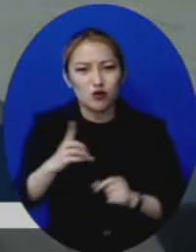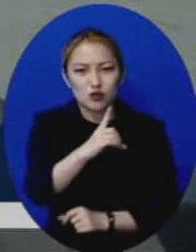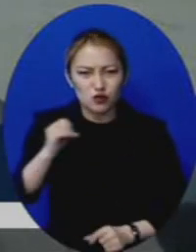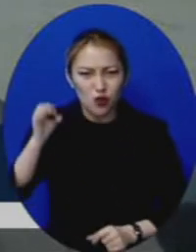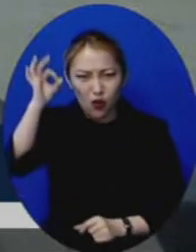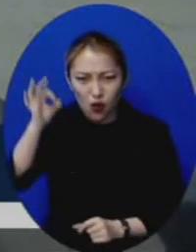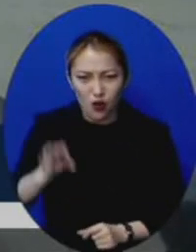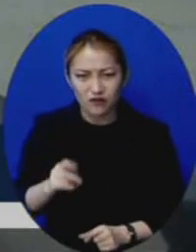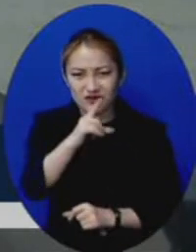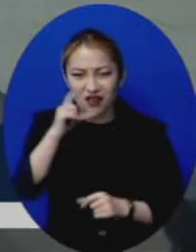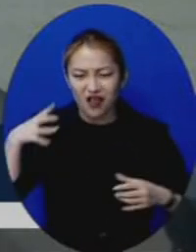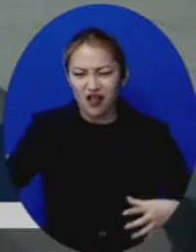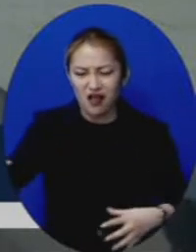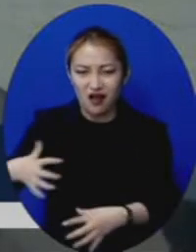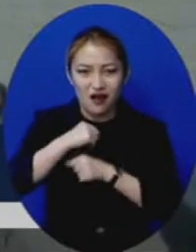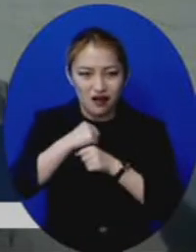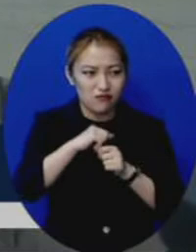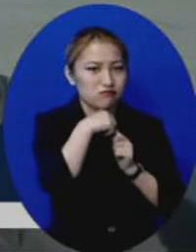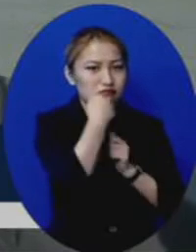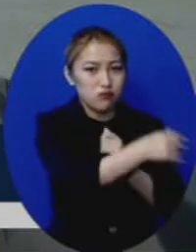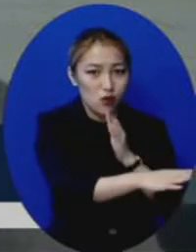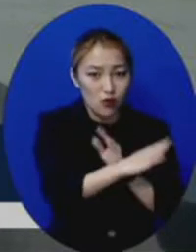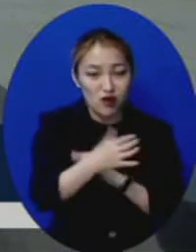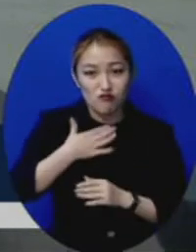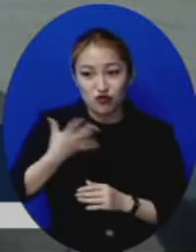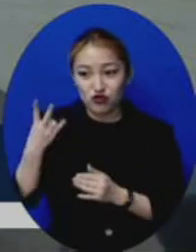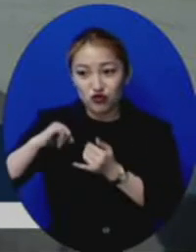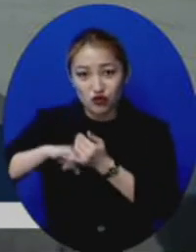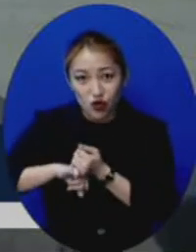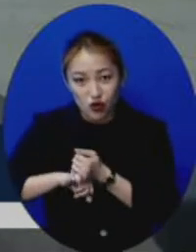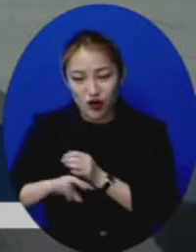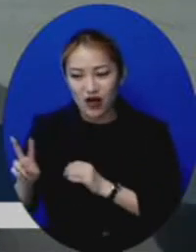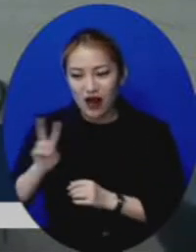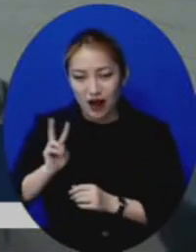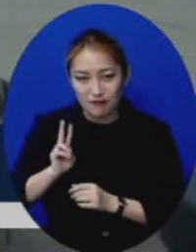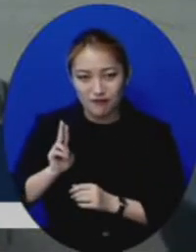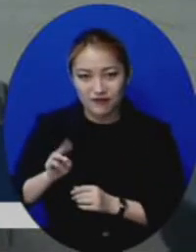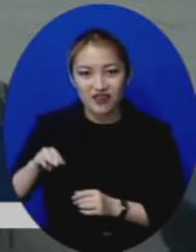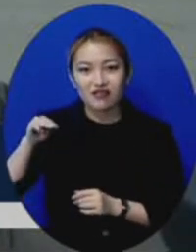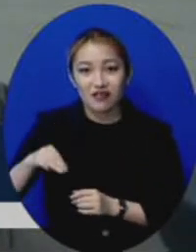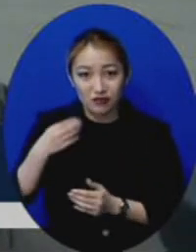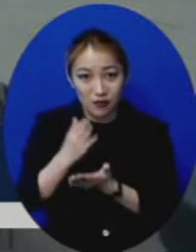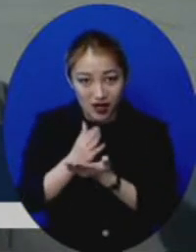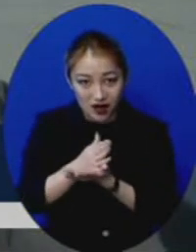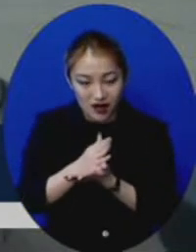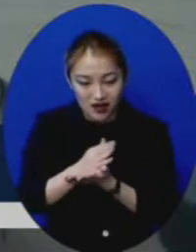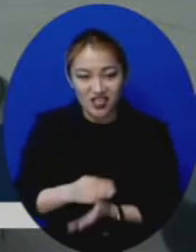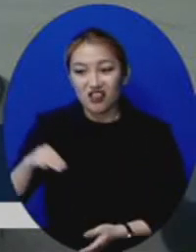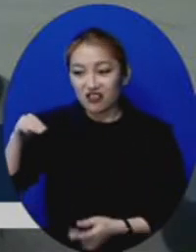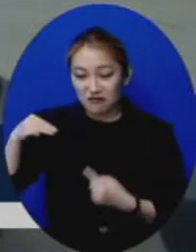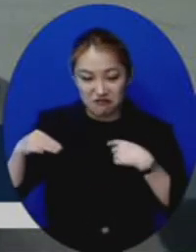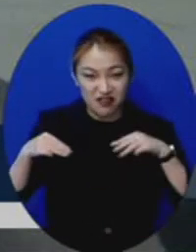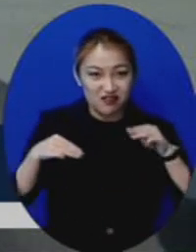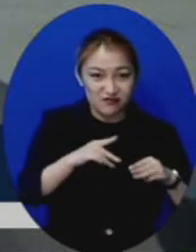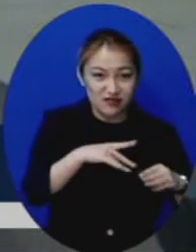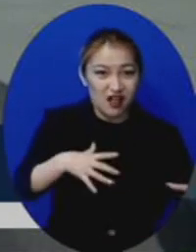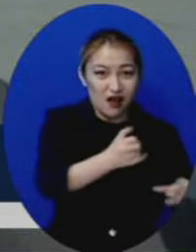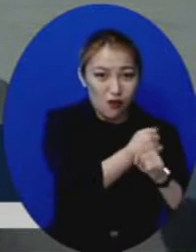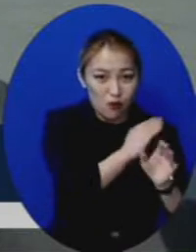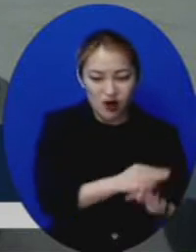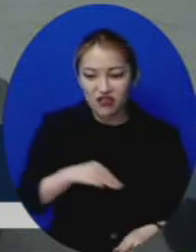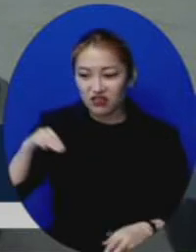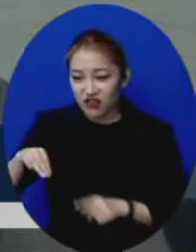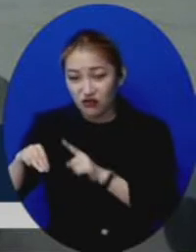авсан. Өвгөн маань байгаа. Өвгөнтэйгээ хоёулаа тэтгэврт байдаг. Өвгөнийхөө тэтгэврийг чадын ядан